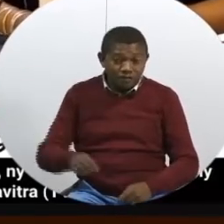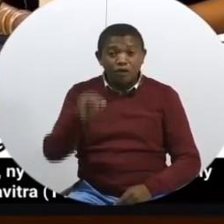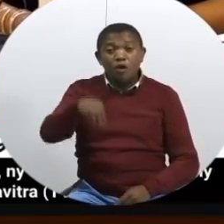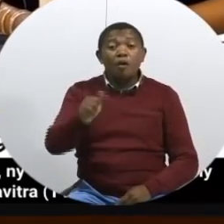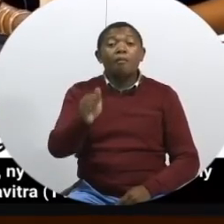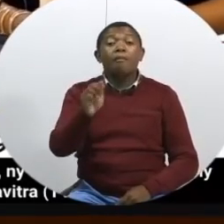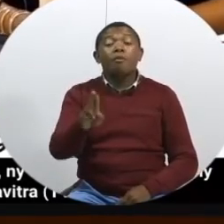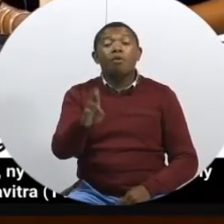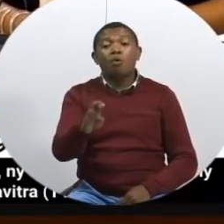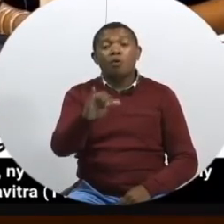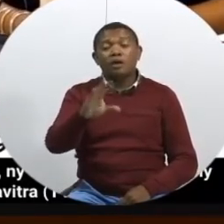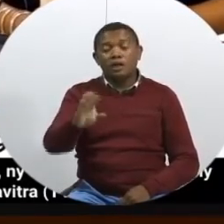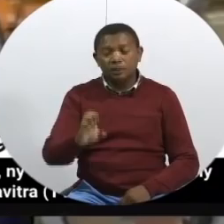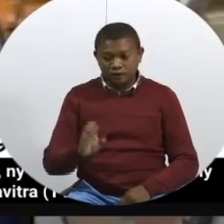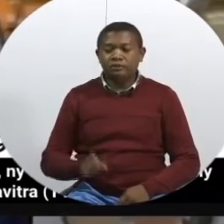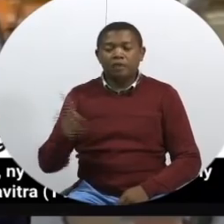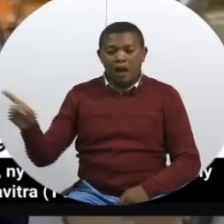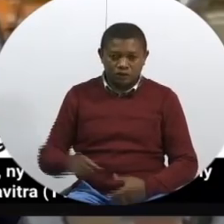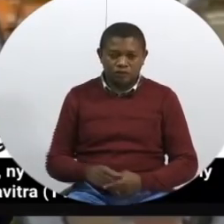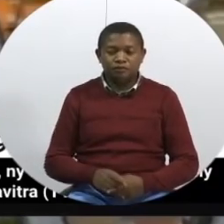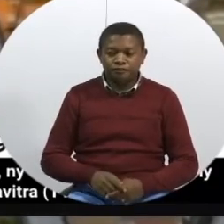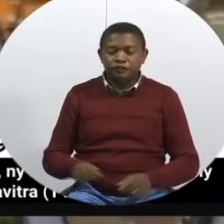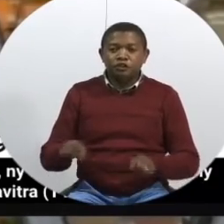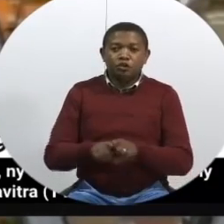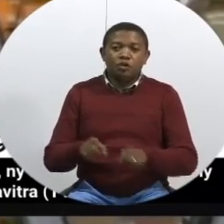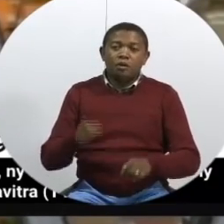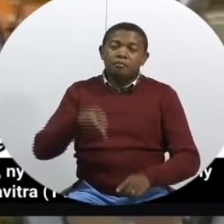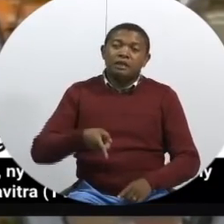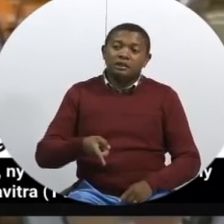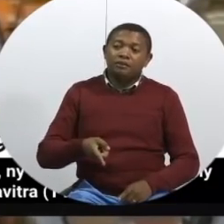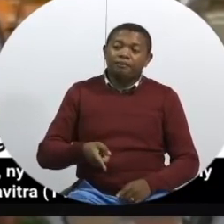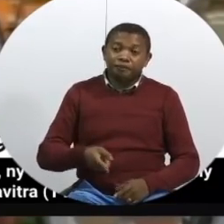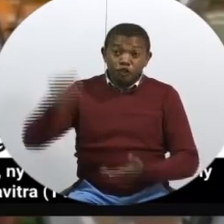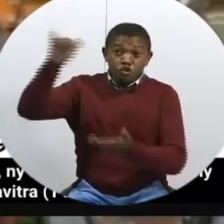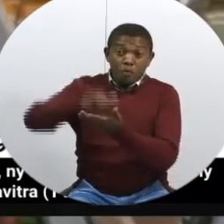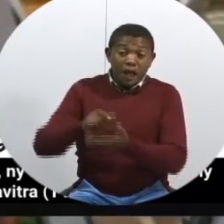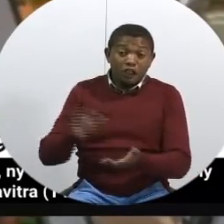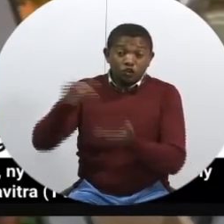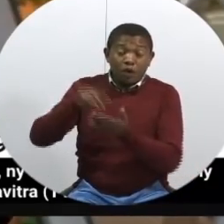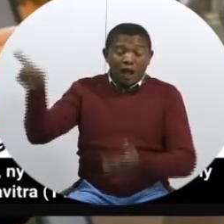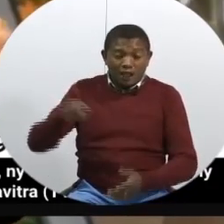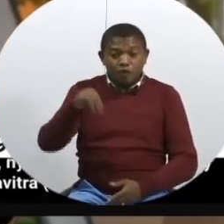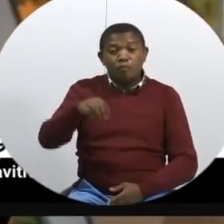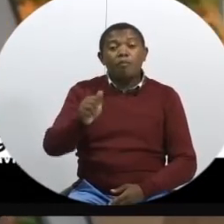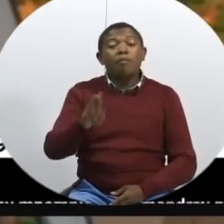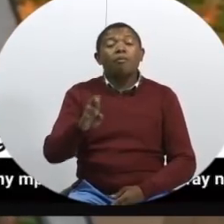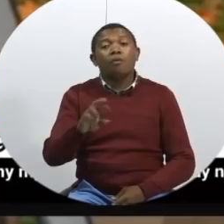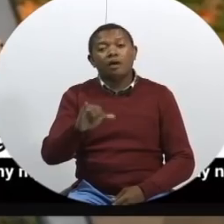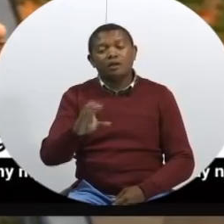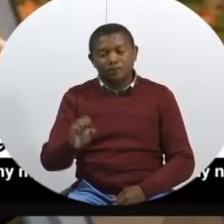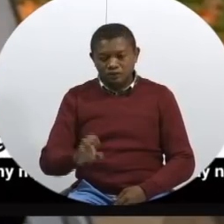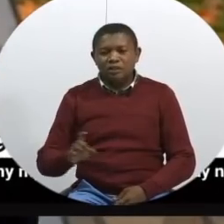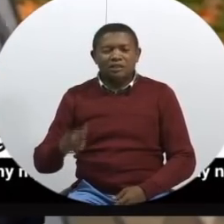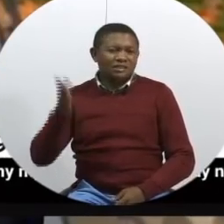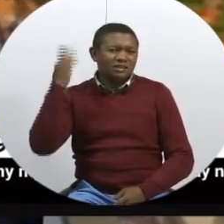izy. Ny tany Maurice an ny sidina miditra ao aminy tsy dia betsaka noho ny sidina niditra tamintsika